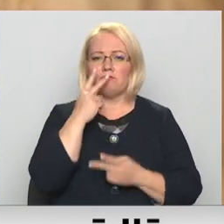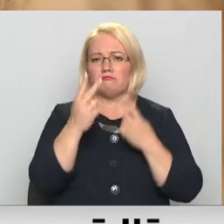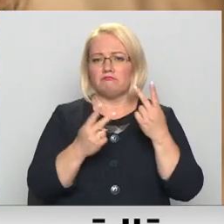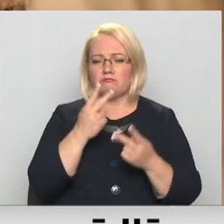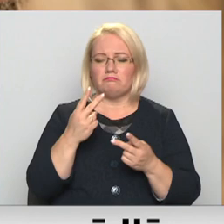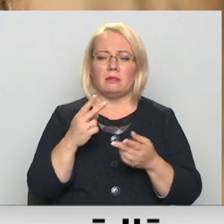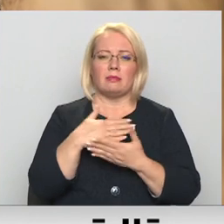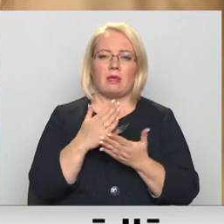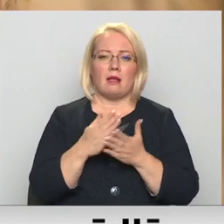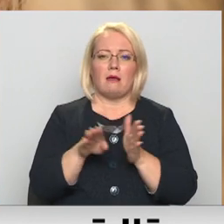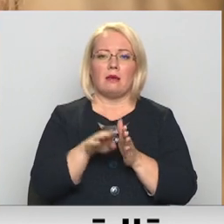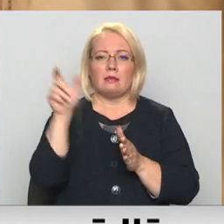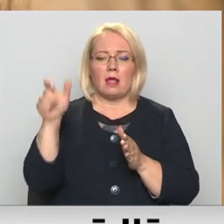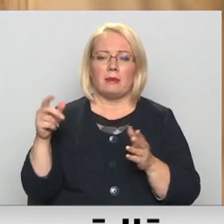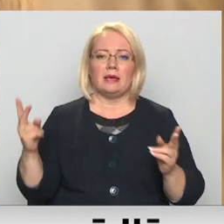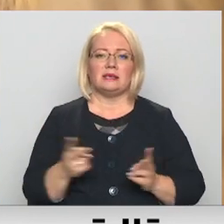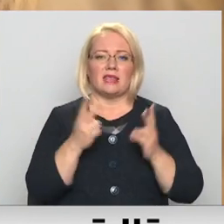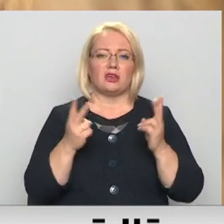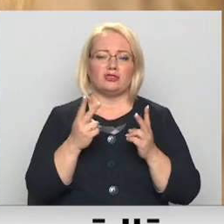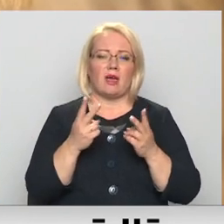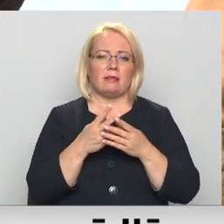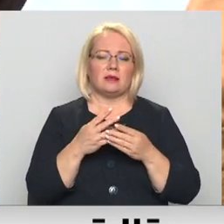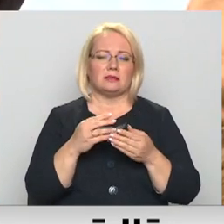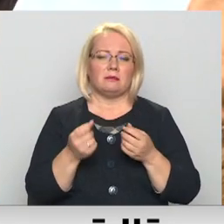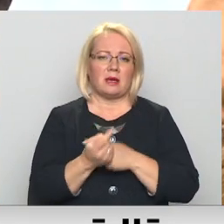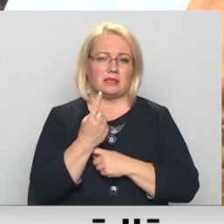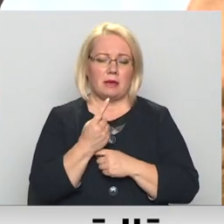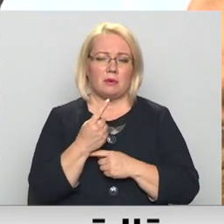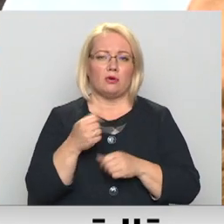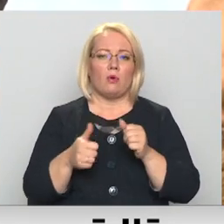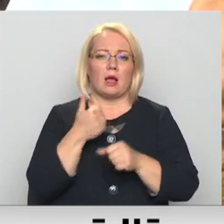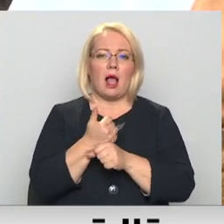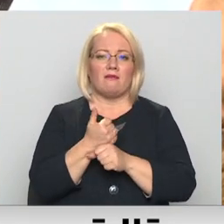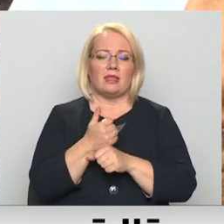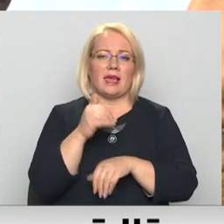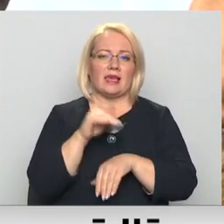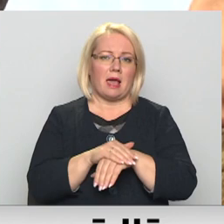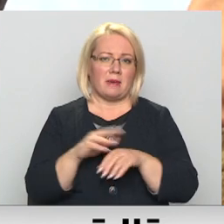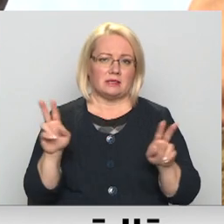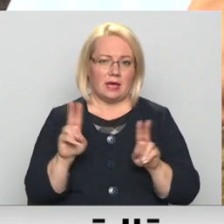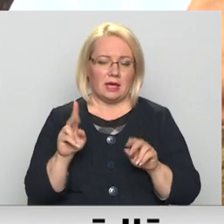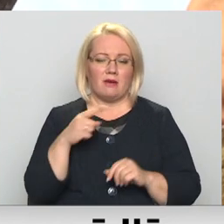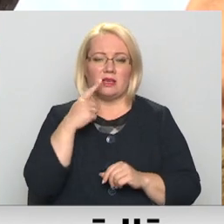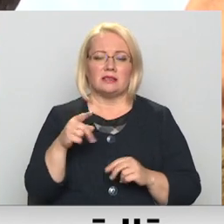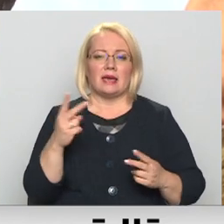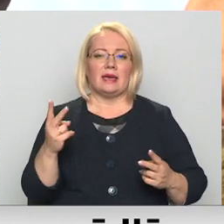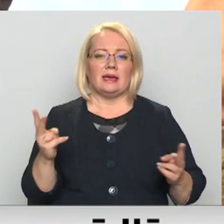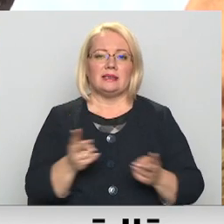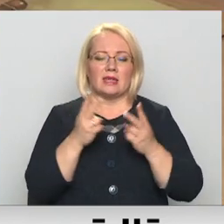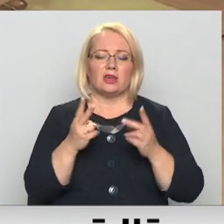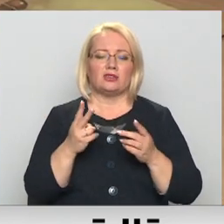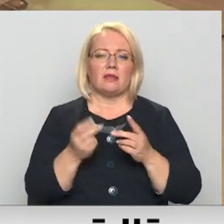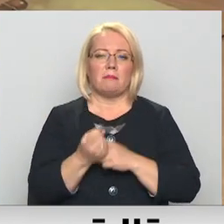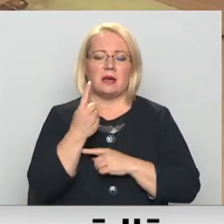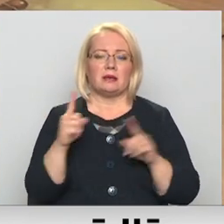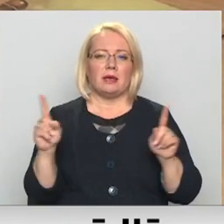daļai dalībnieku izdegšanas pazīmes un secinājuši to galvenos iemeslus. Nu, izdegšanas pazīmes ir tas, ka tu